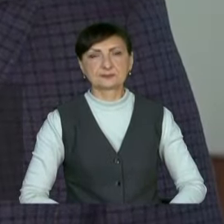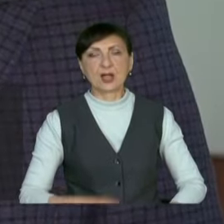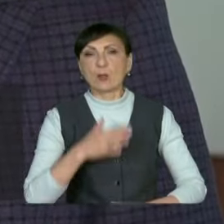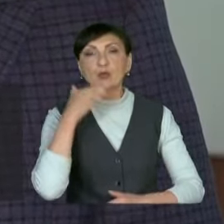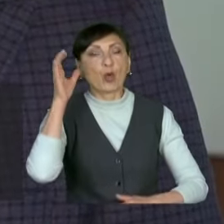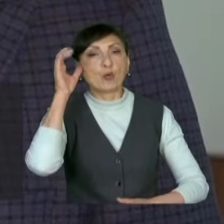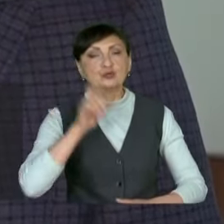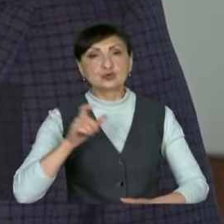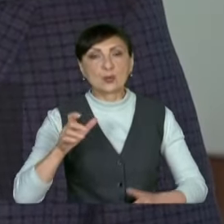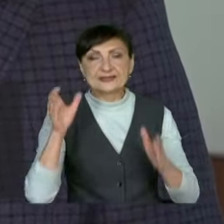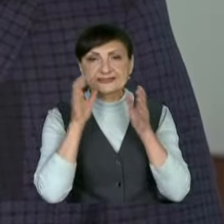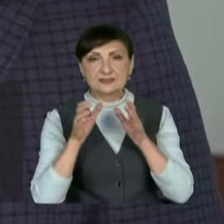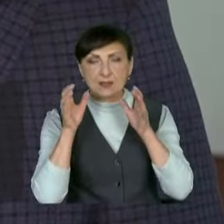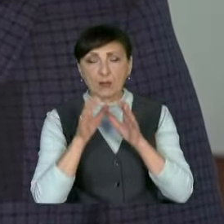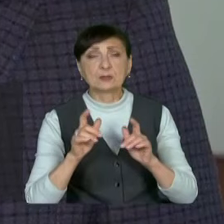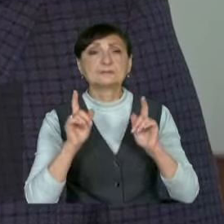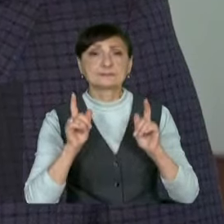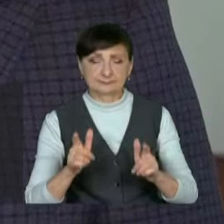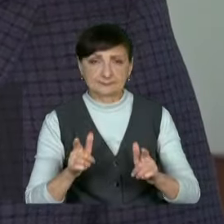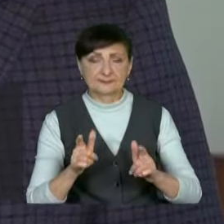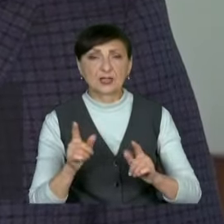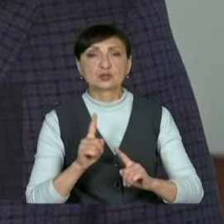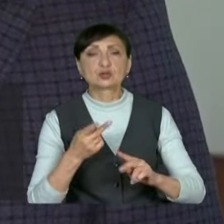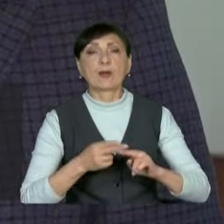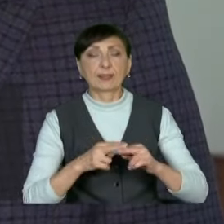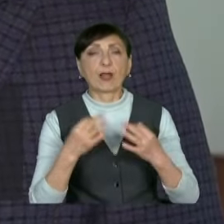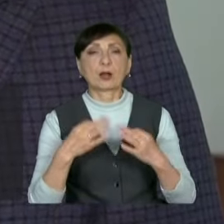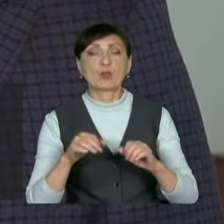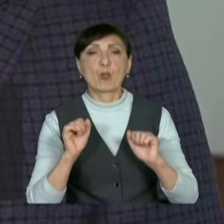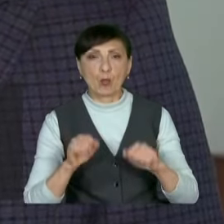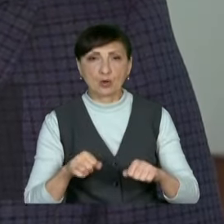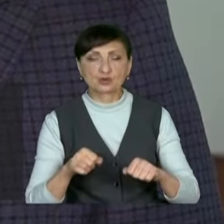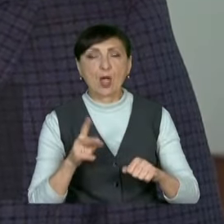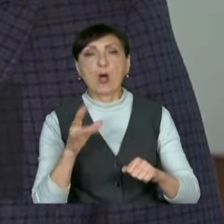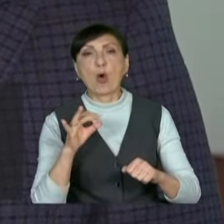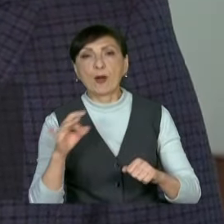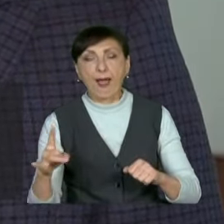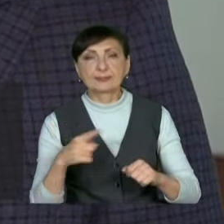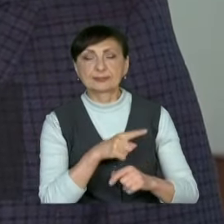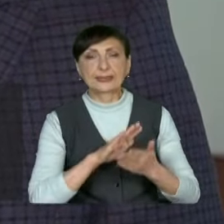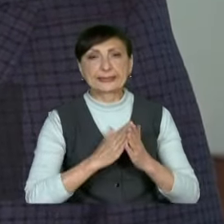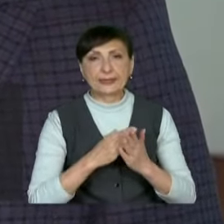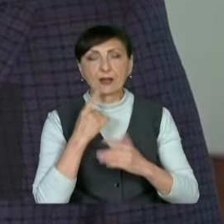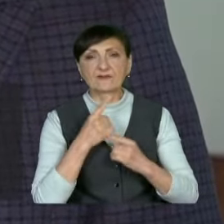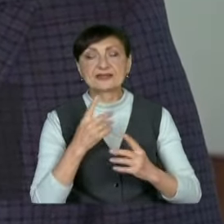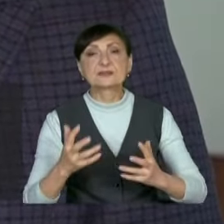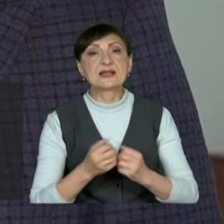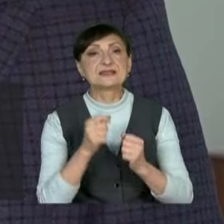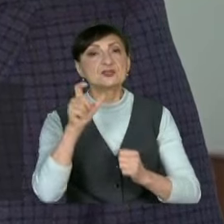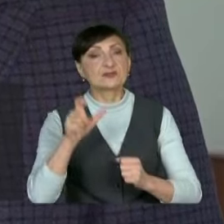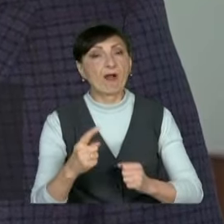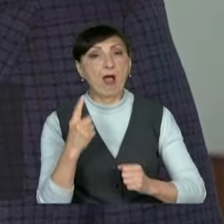Многие ученые исламского мира поддерживают фетву о том, что это допустимо. А в аятах Корана и хадисах говорится, что спасение жизни